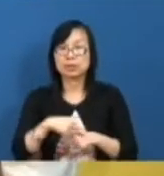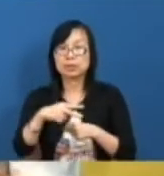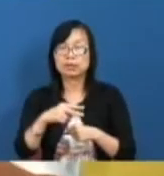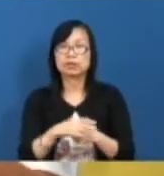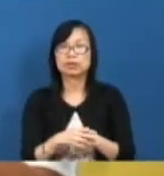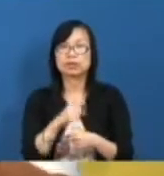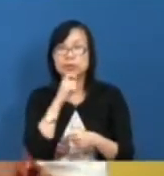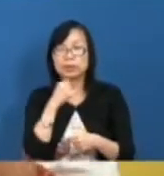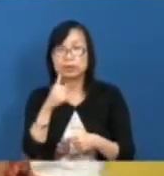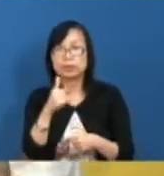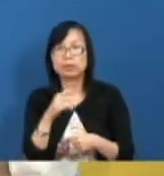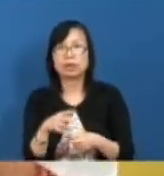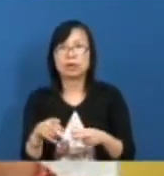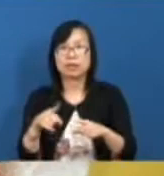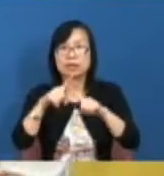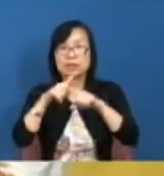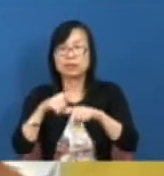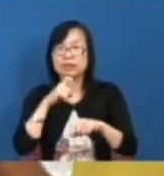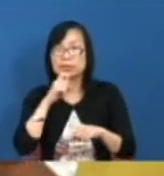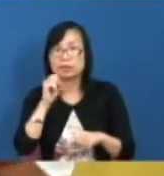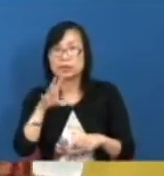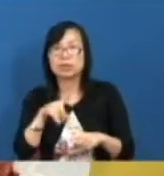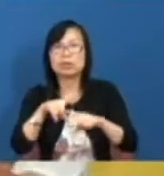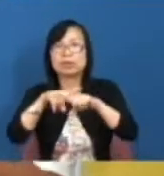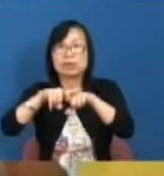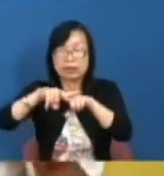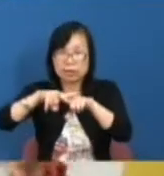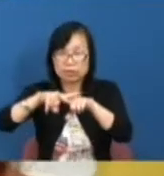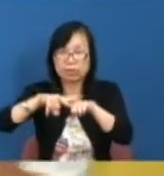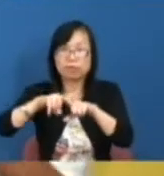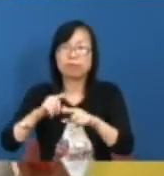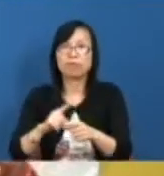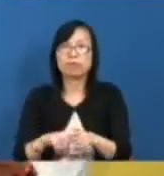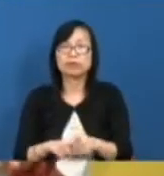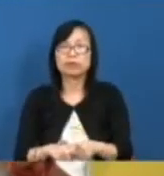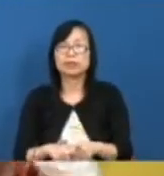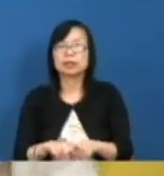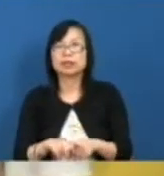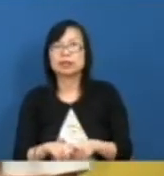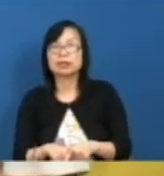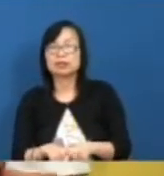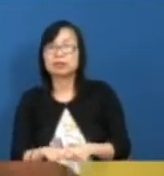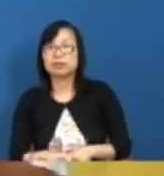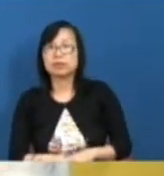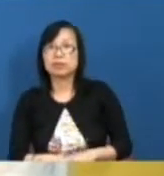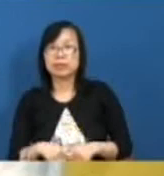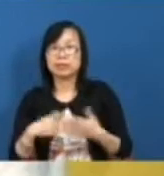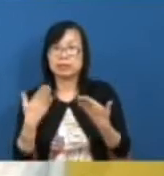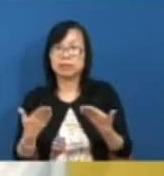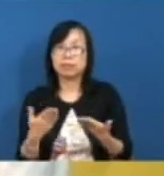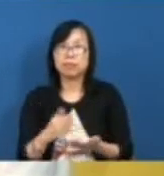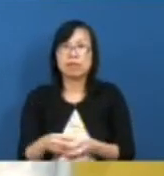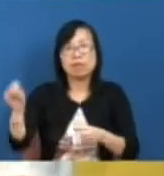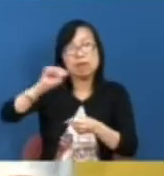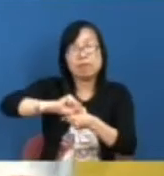去到一個交叉，即係一個叫 crossroad， 一個 岔路口。 岔路。好啦，咁喺咁嘅情況之下，再